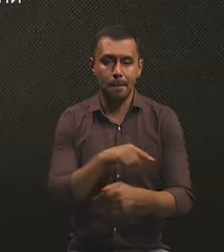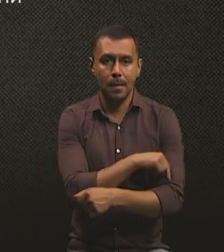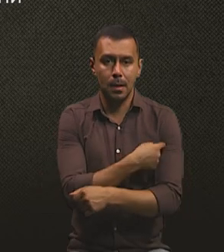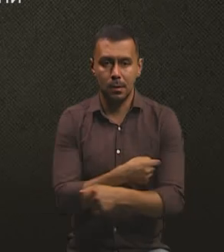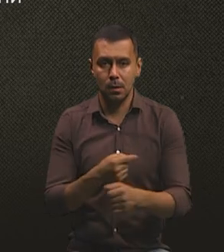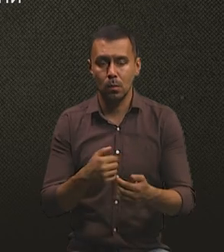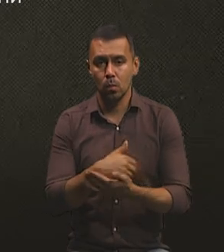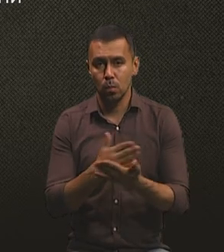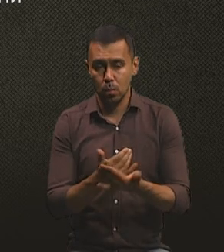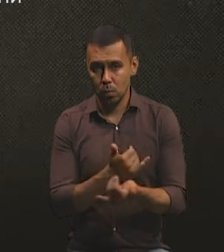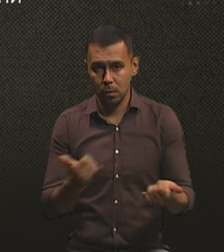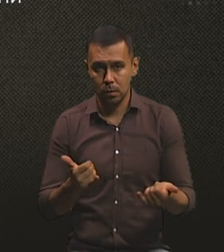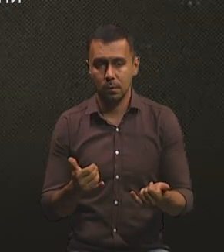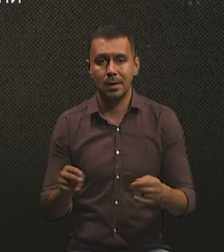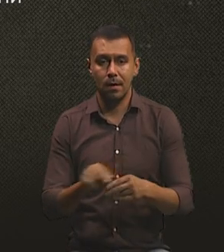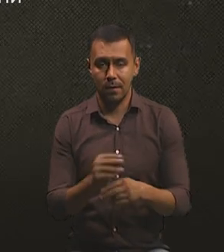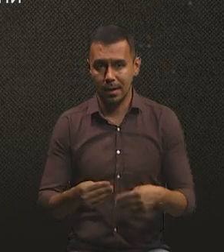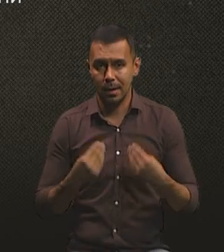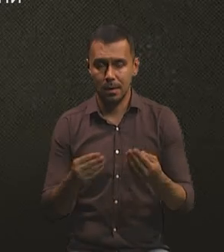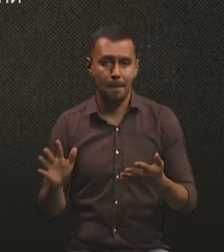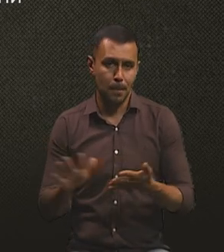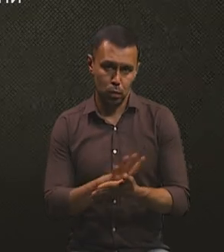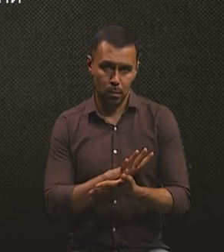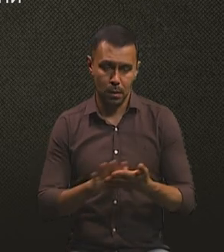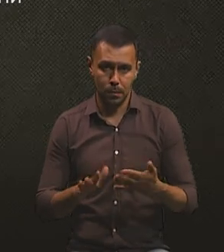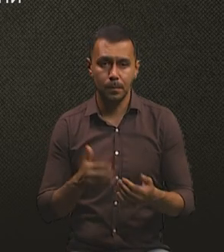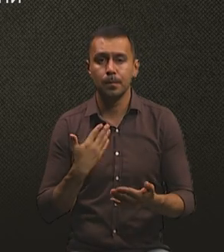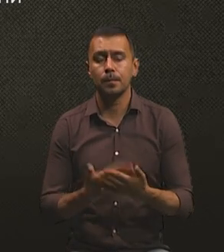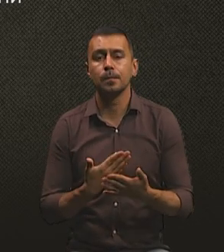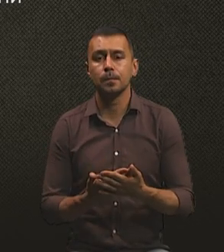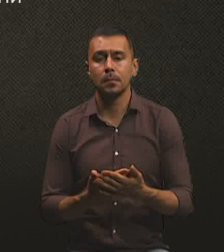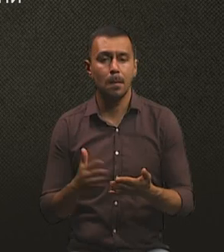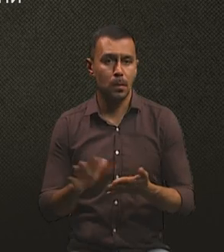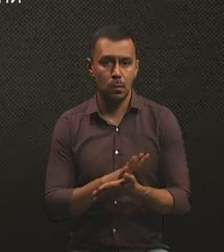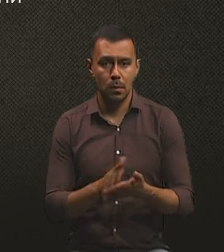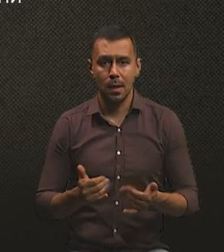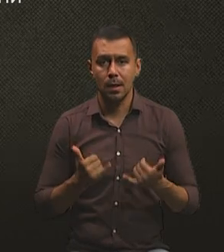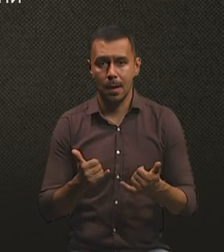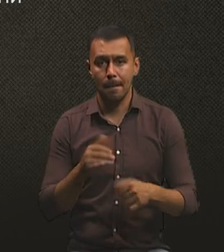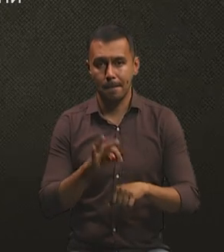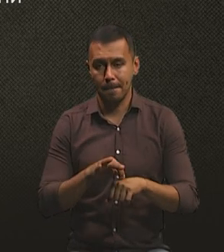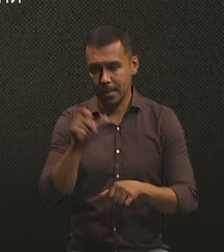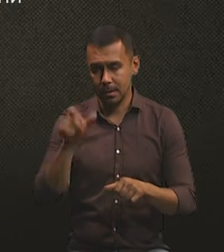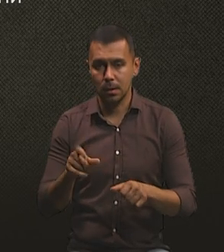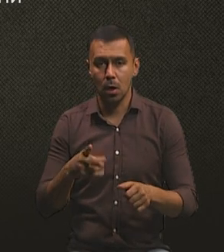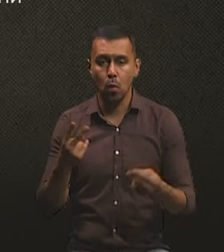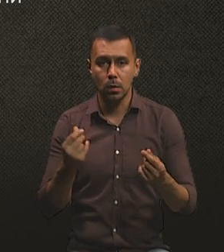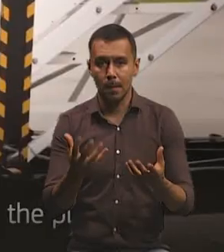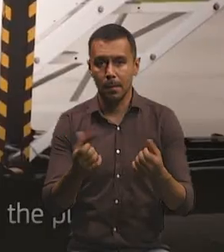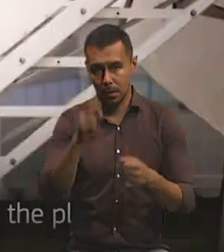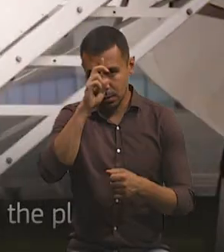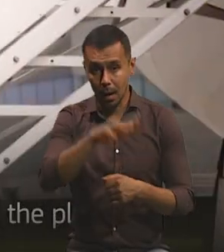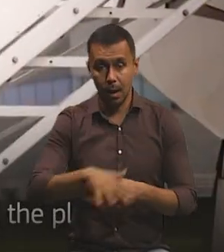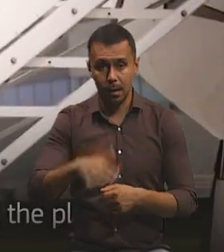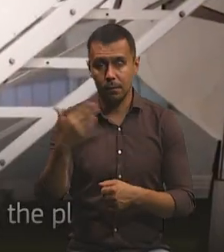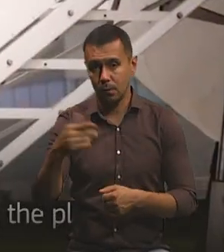все лікування надається безоплатно. Тобто безоплатно для пацієнта за кошти приймаючої країни.